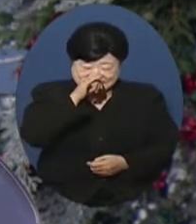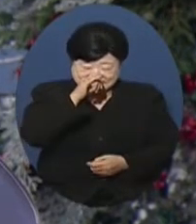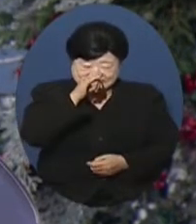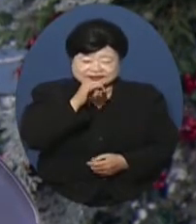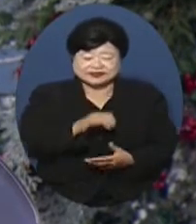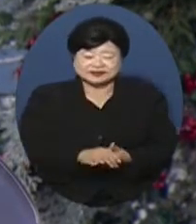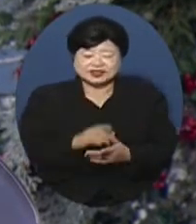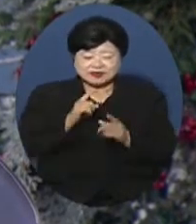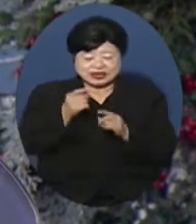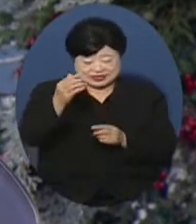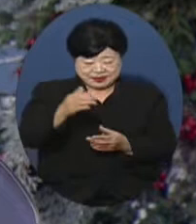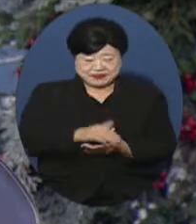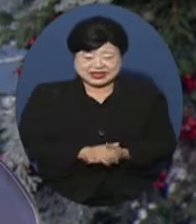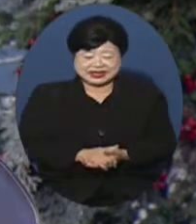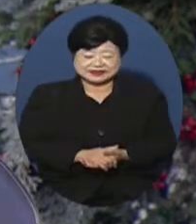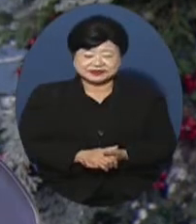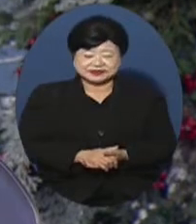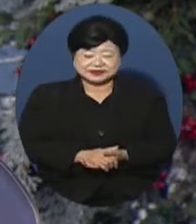넣어 말씀합니다